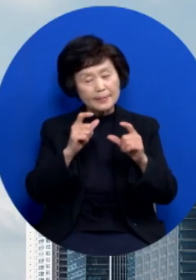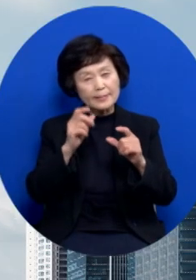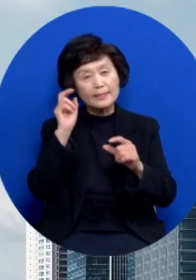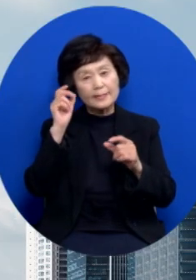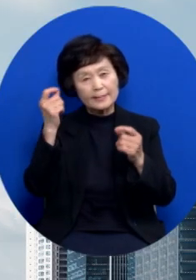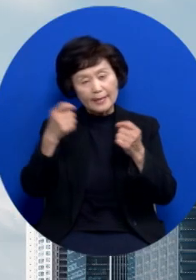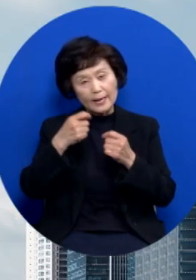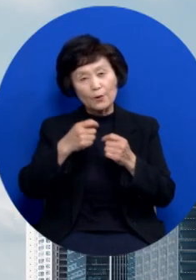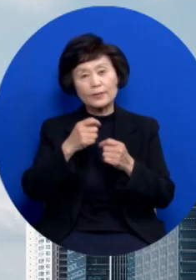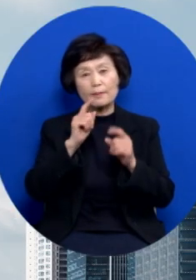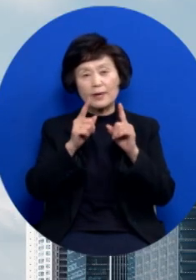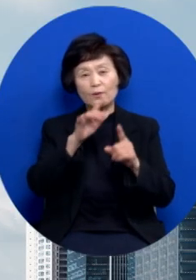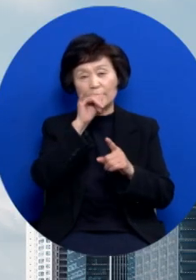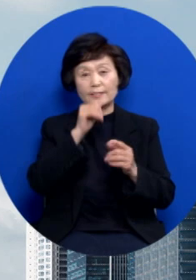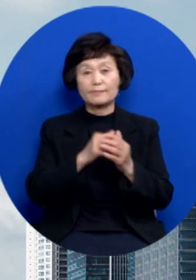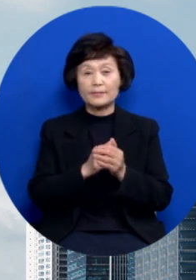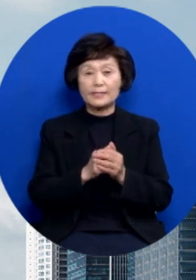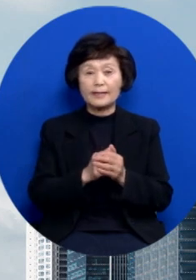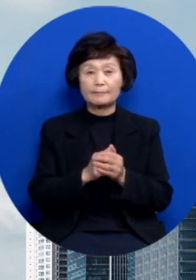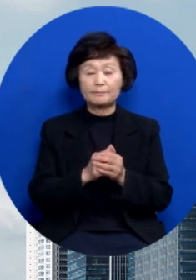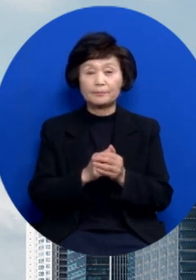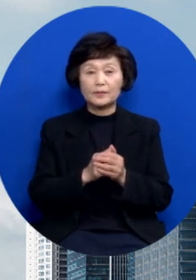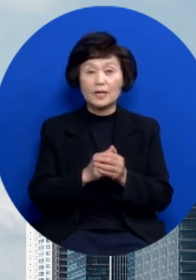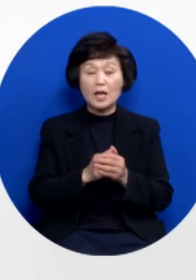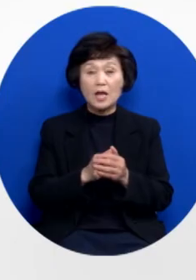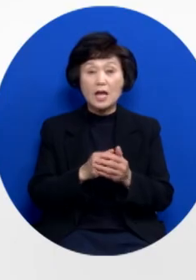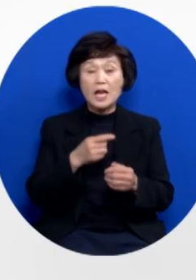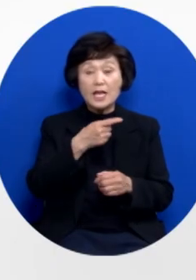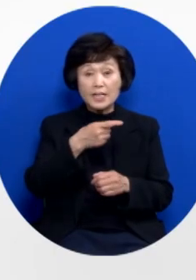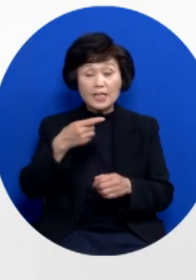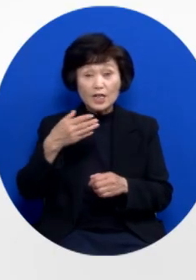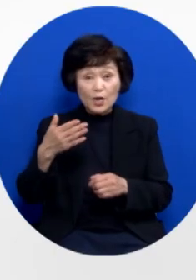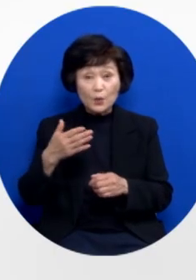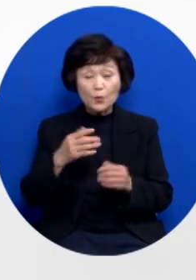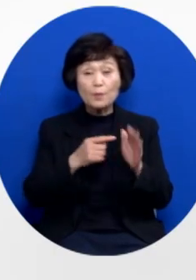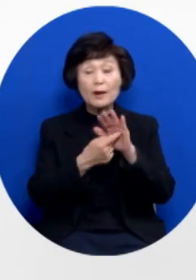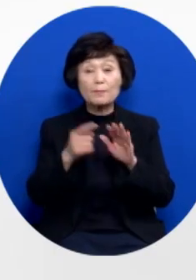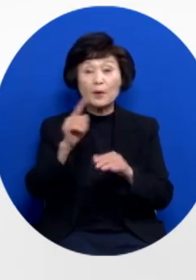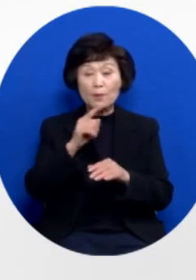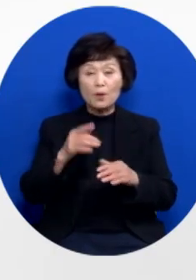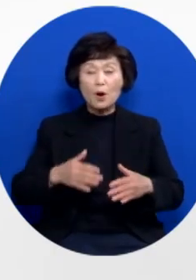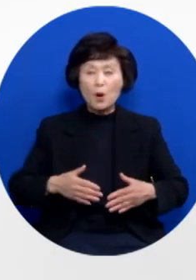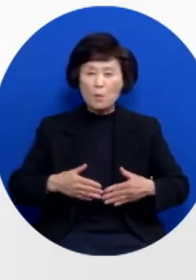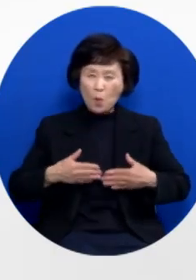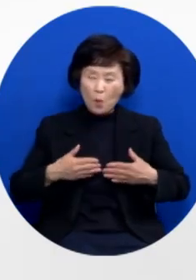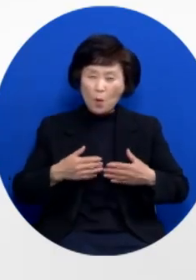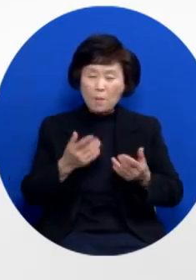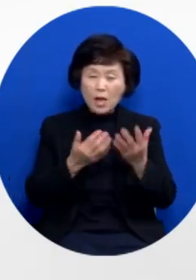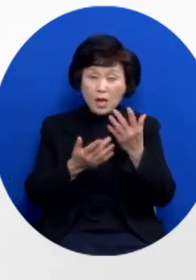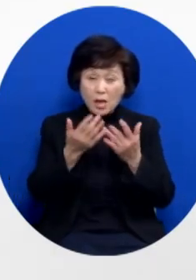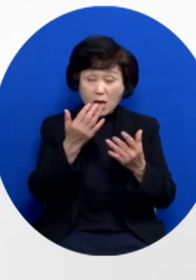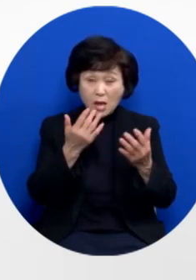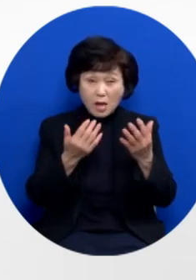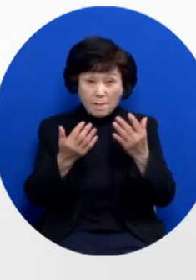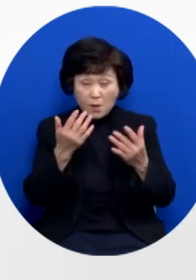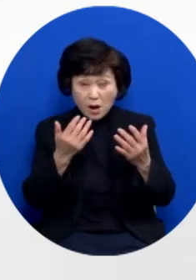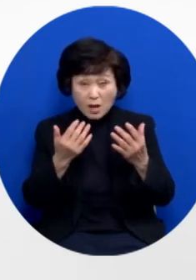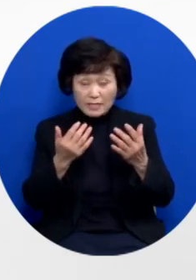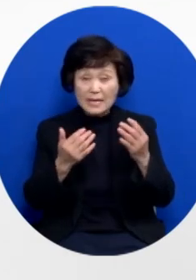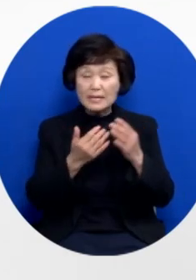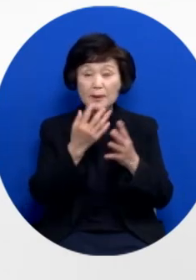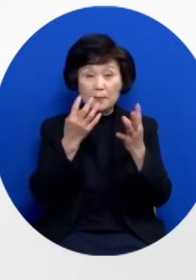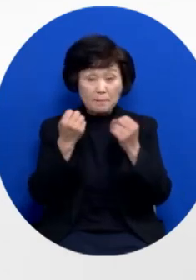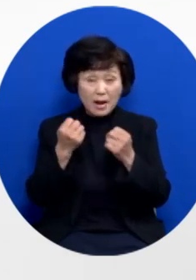서울시가 봄철 소방안전대책을 발표했습니다. 최근 3년 동안 봄에 불이 가장 많이 났으며 담배꽁초